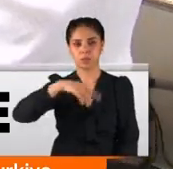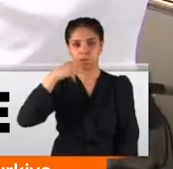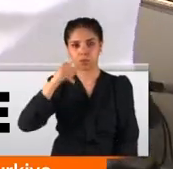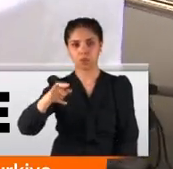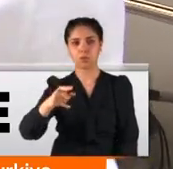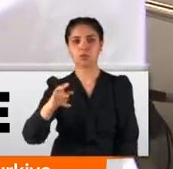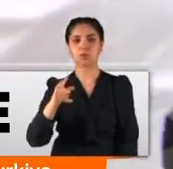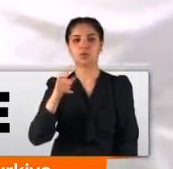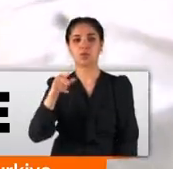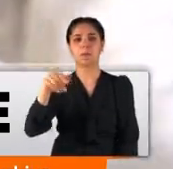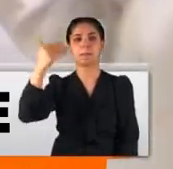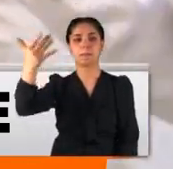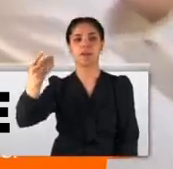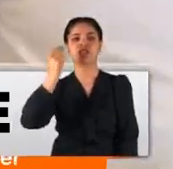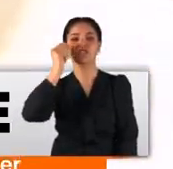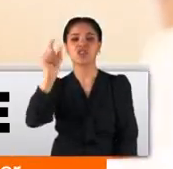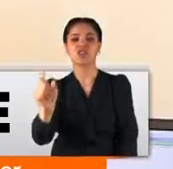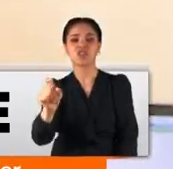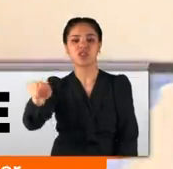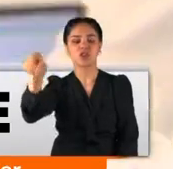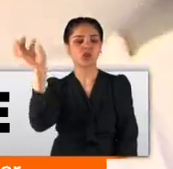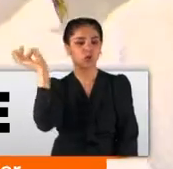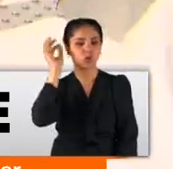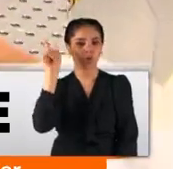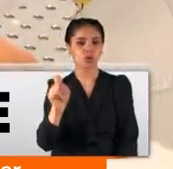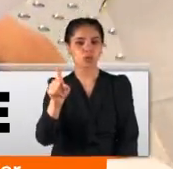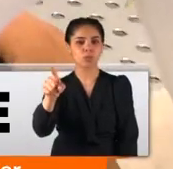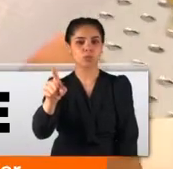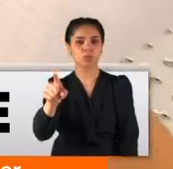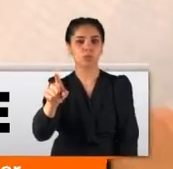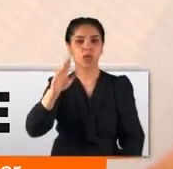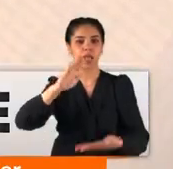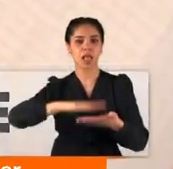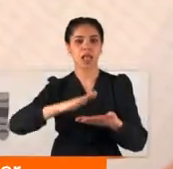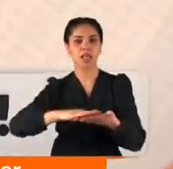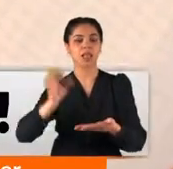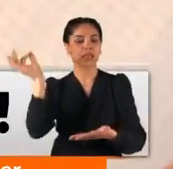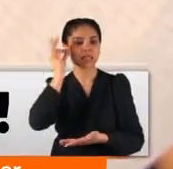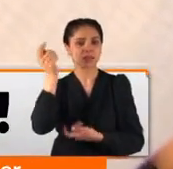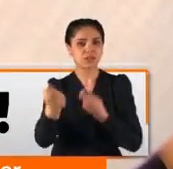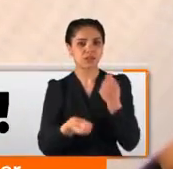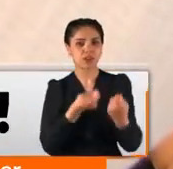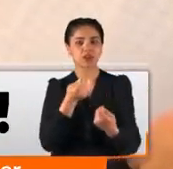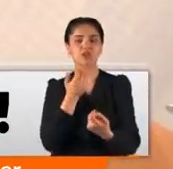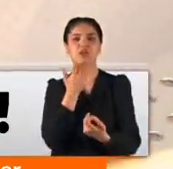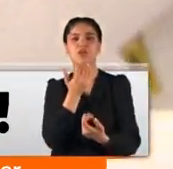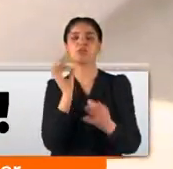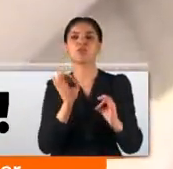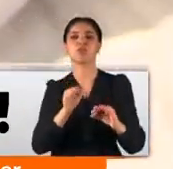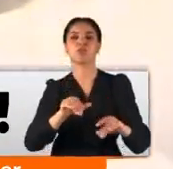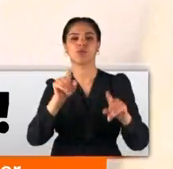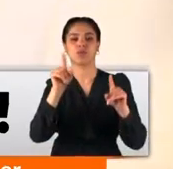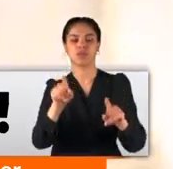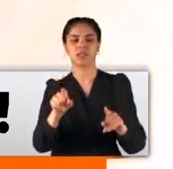konuşurken birbirimizi duyuyoruz, başkaları da bizi duyuyor mu? Gördüğünüz gibi arkadaşımız Mustafa Bey bizi dinlemeye çalışıyor. Fakat dinlemesi mümkün